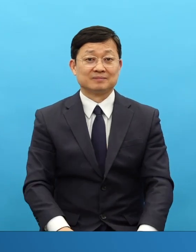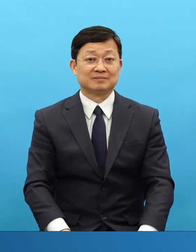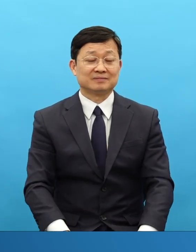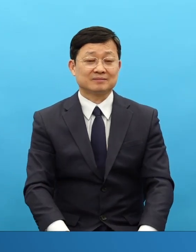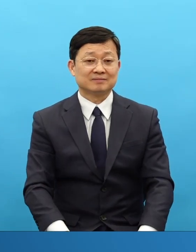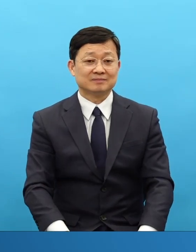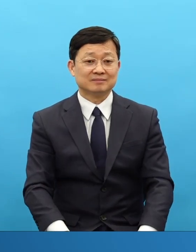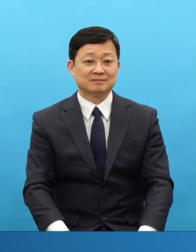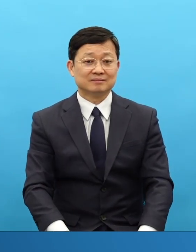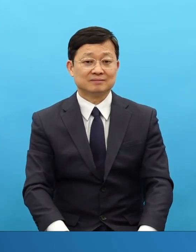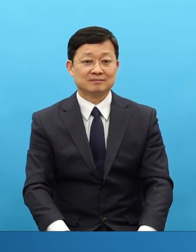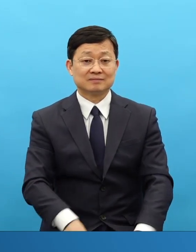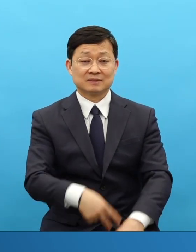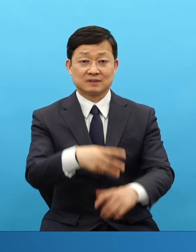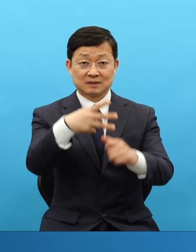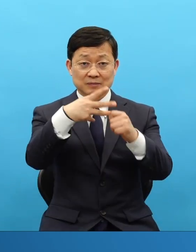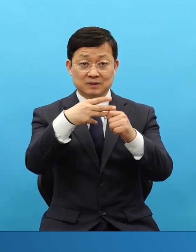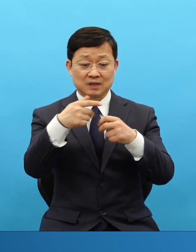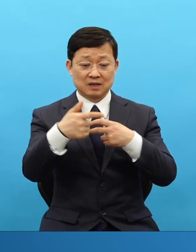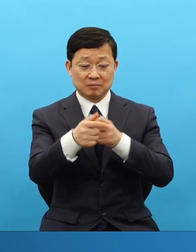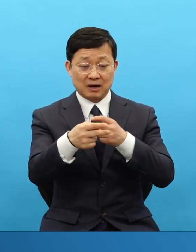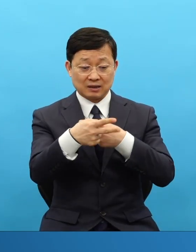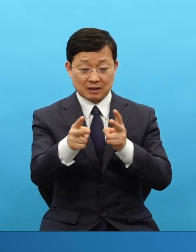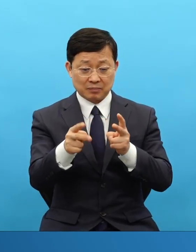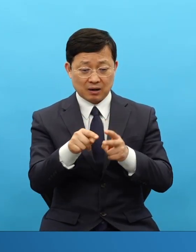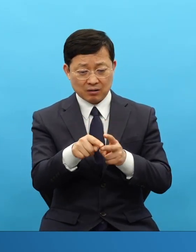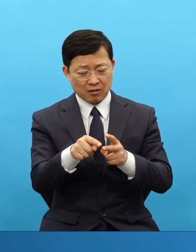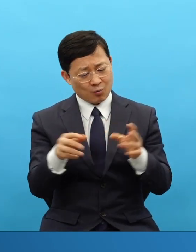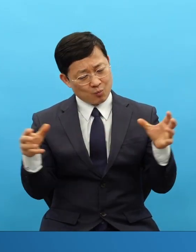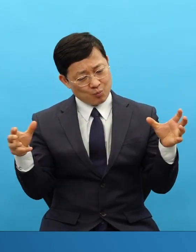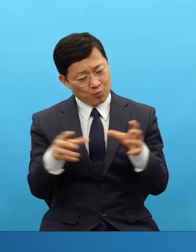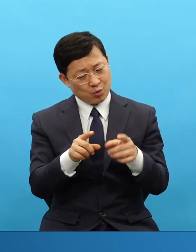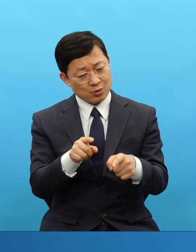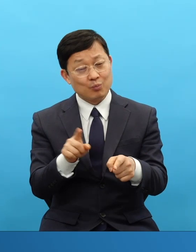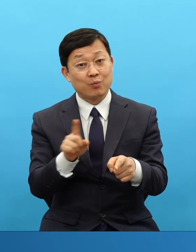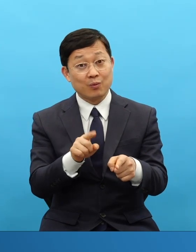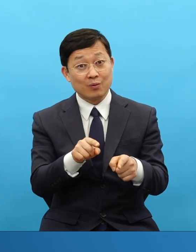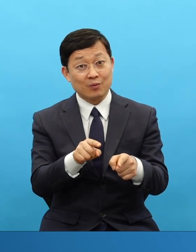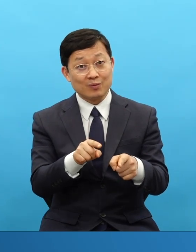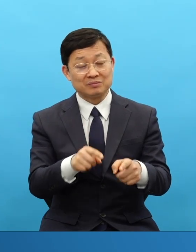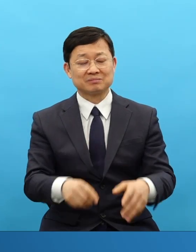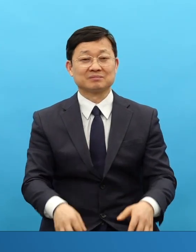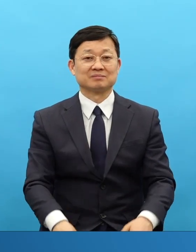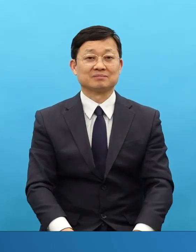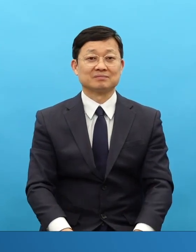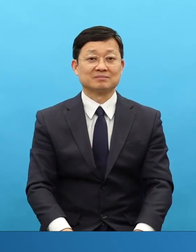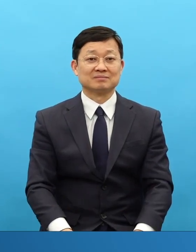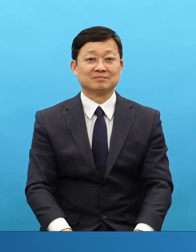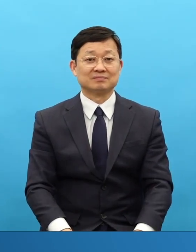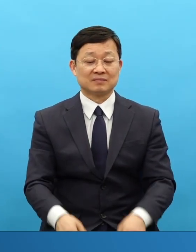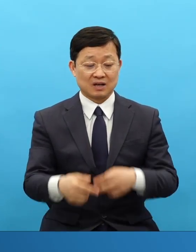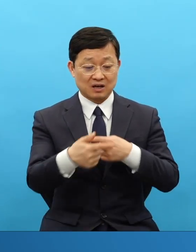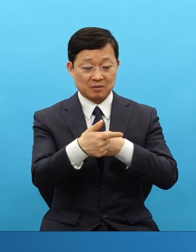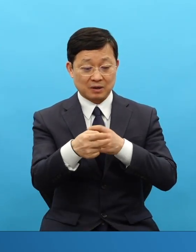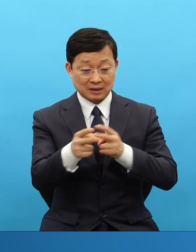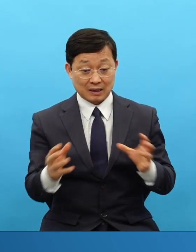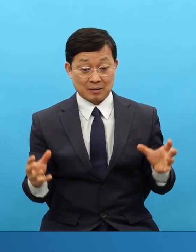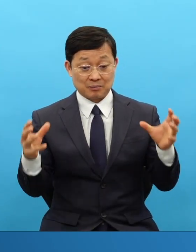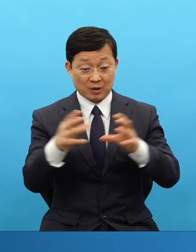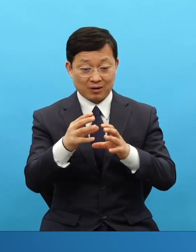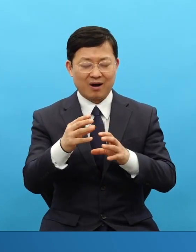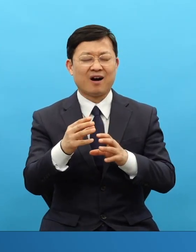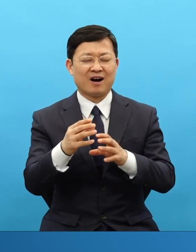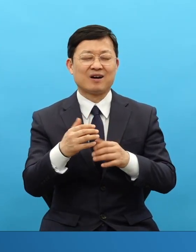그리고 마가다라고 이미 알고 있습니다 이건 한마디로 뭡니까 누림입니다